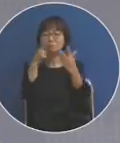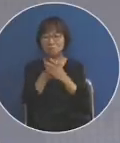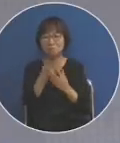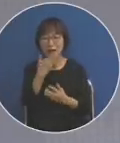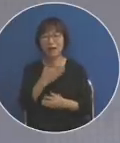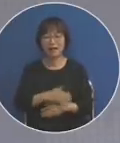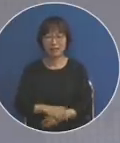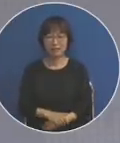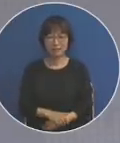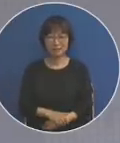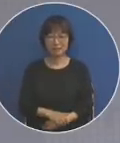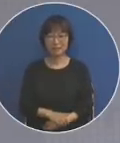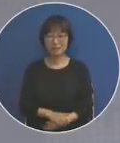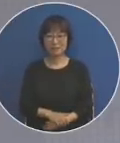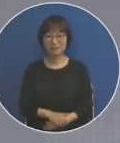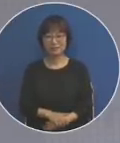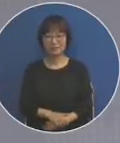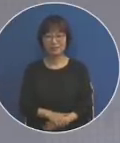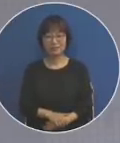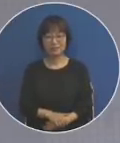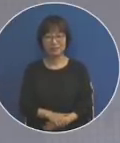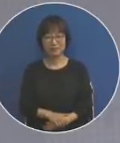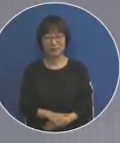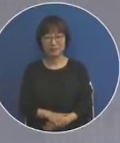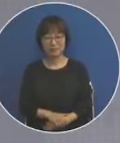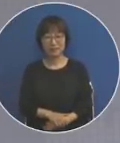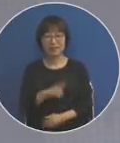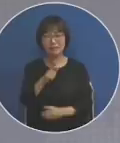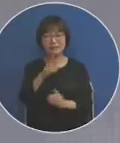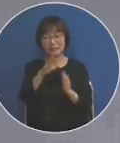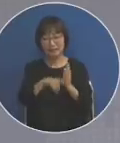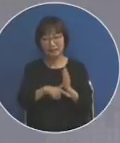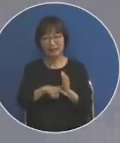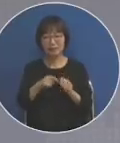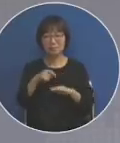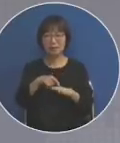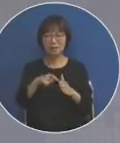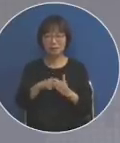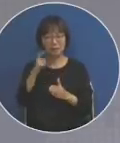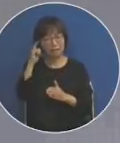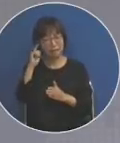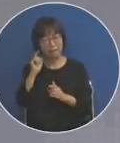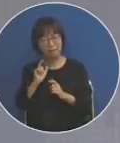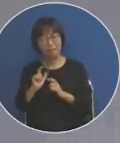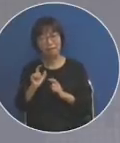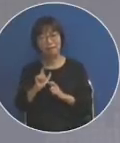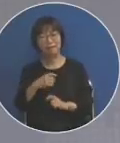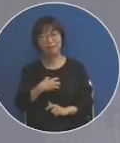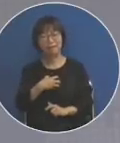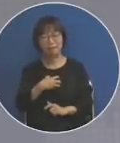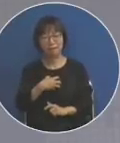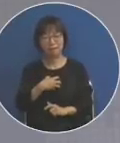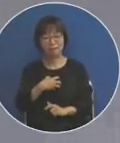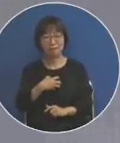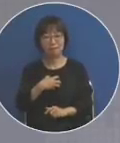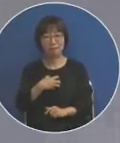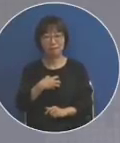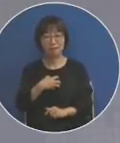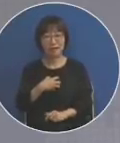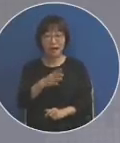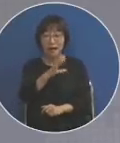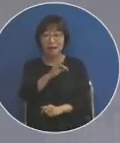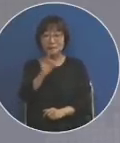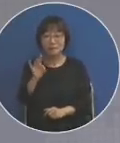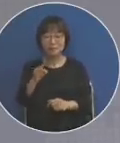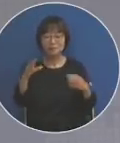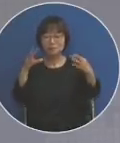I can tell if he's a pastor who truly prays or not. 그게 제일 고민이에요. That is my greatest concern. 어떨 때 하루 종일 고개만 끄덕끄덕하고 가만히 있어요. And sometimes all